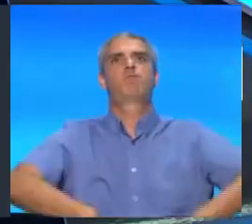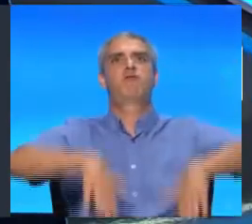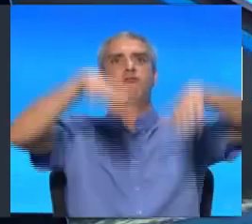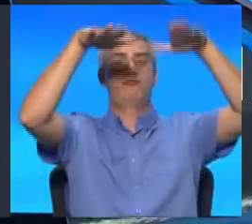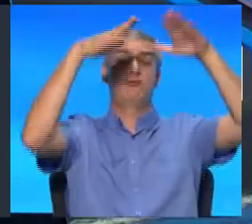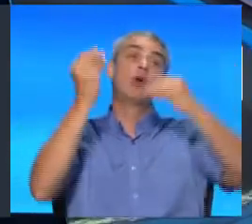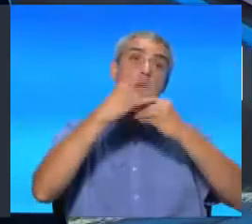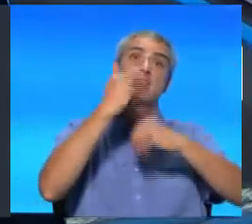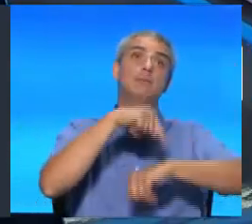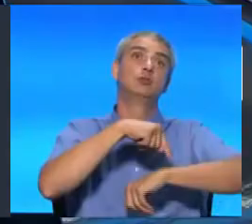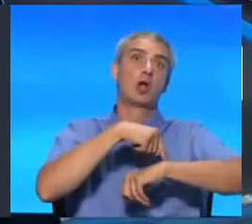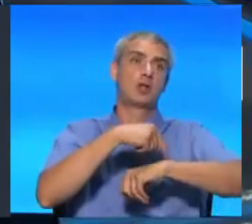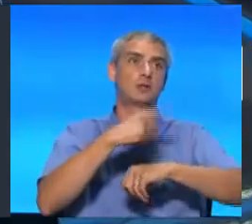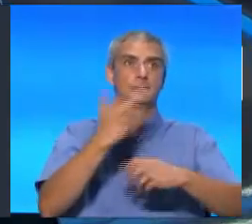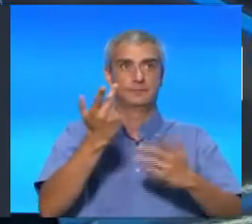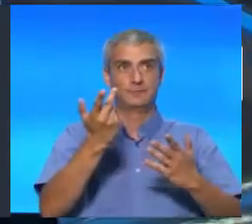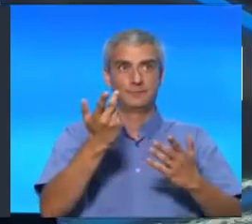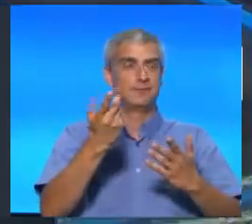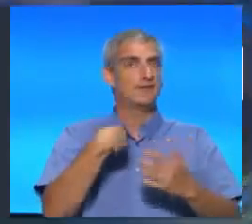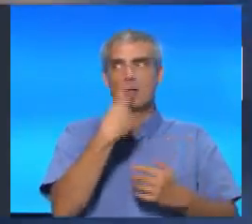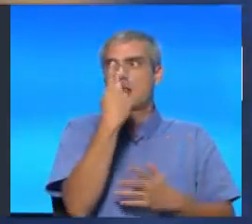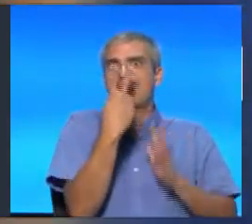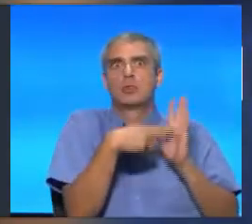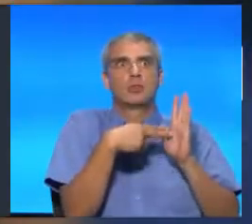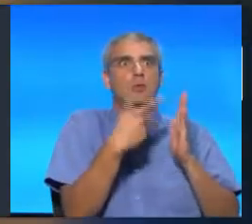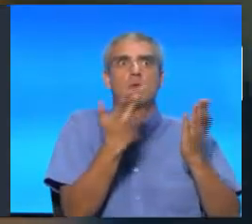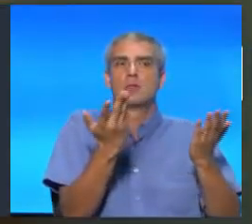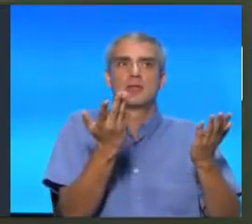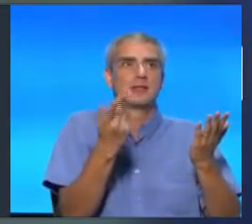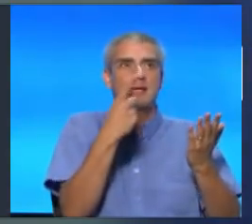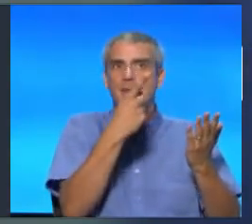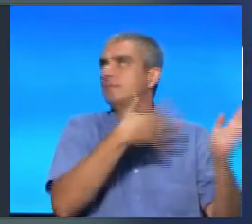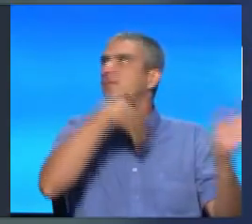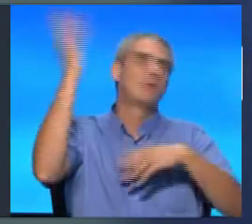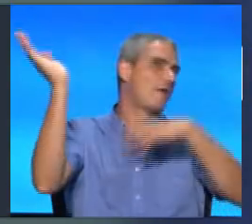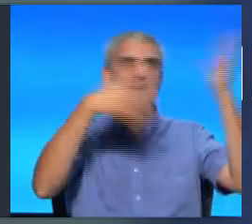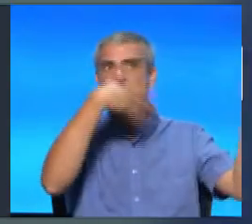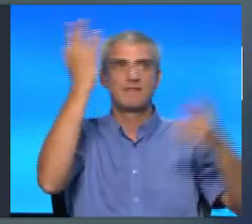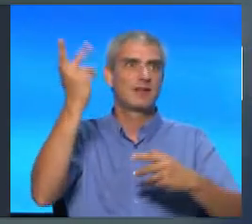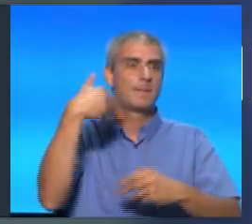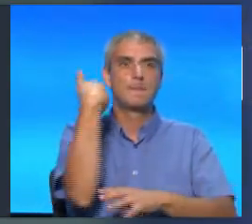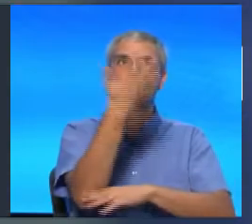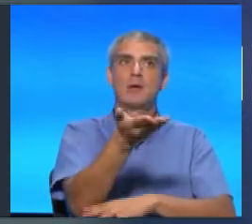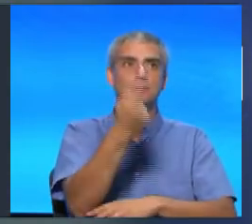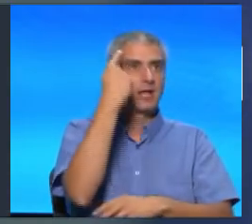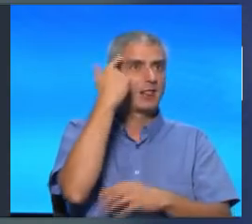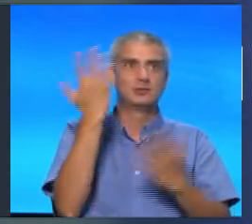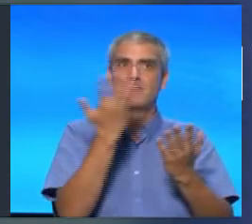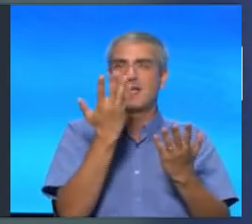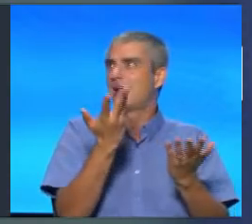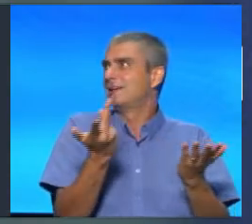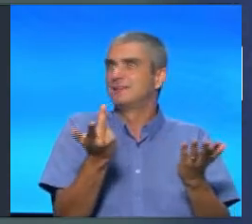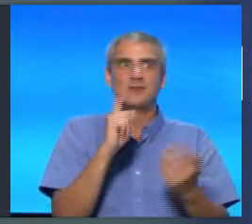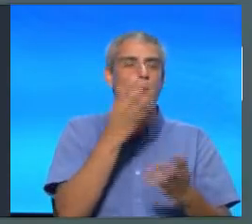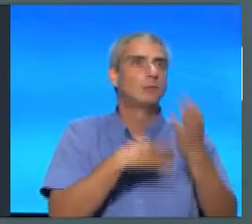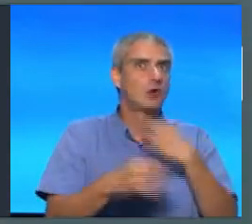שעות. והקולגות, את יודעת, לראות את התמונות האלה, שהם מעופפים להם שם בחוץ. לחשוב איך את לא שם ביניהם. וכולם שואלים